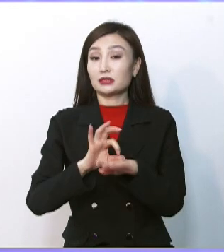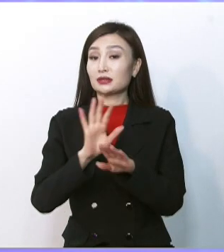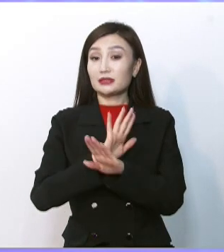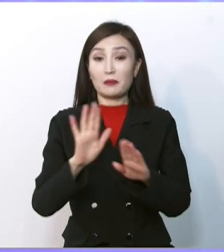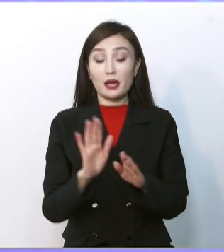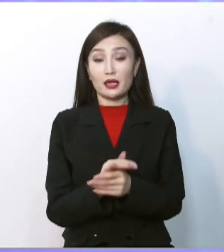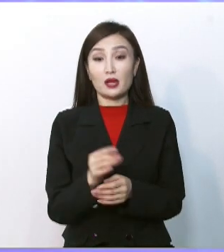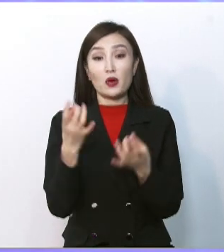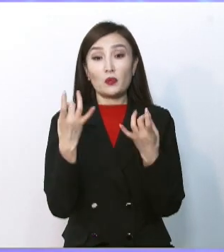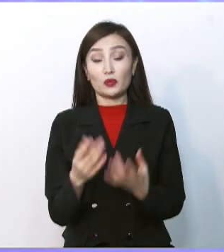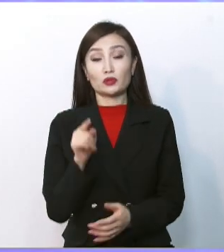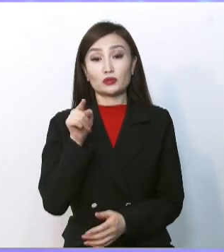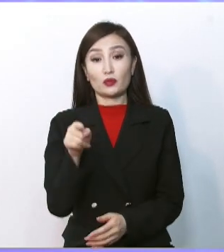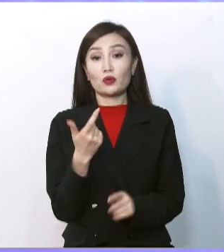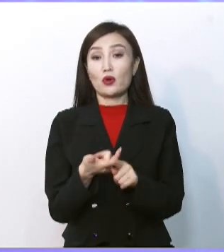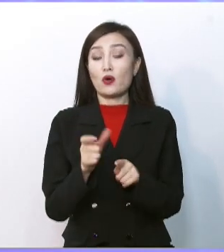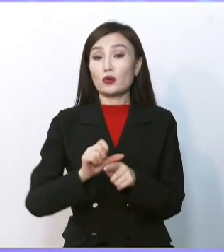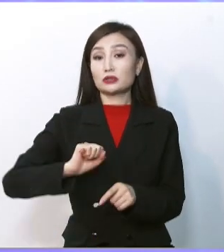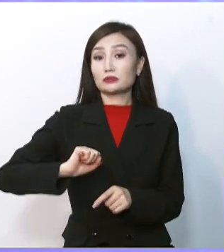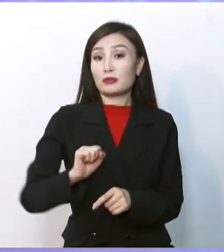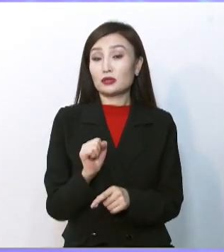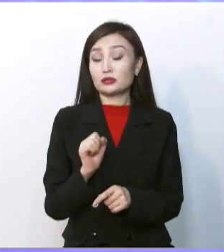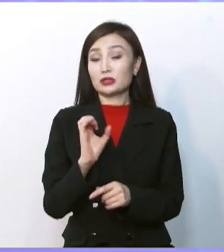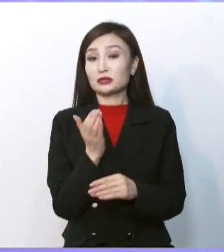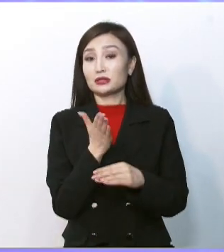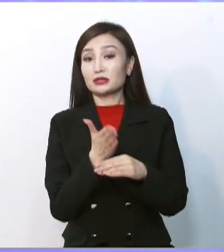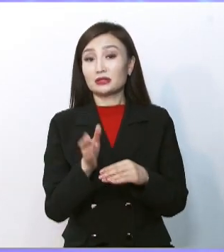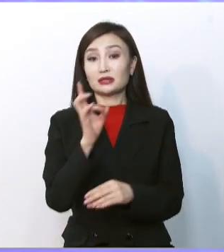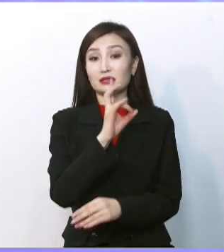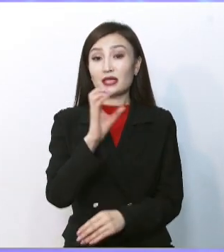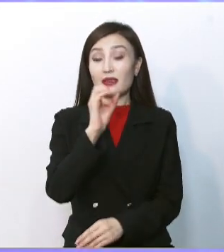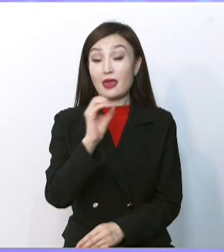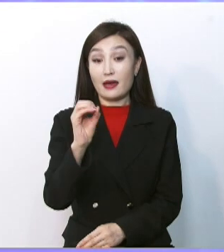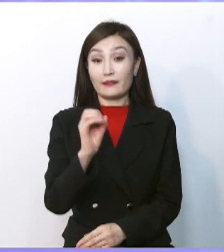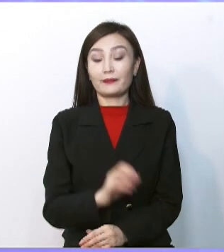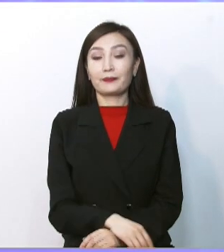заболел, просто он очень подружился с частицей «не».